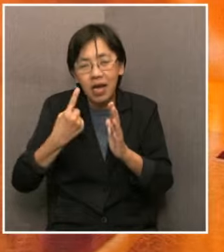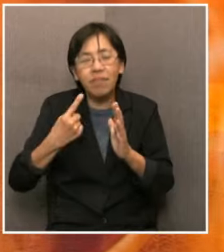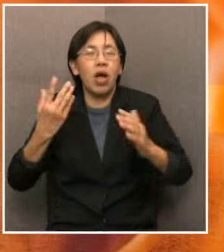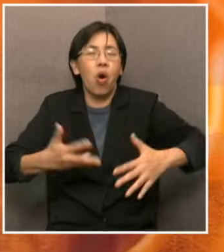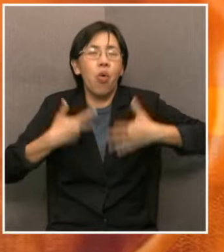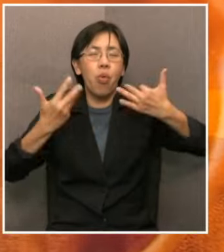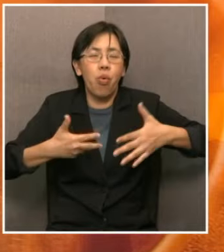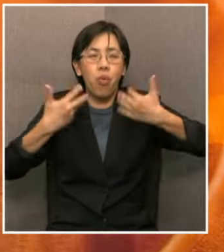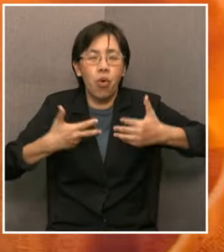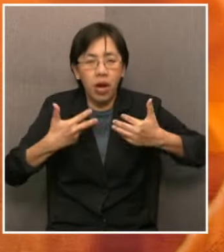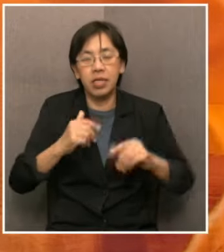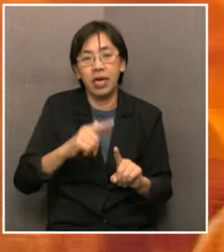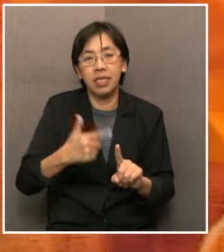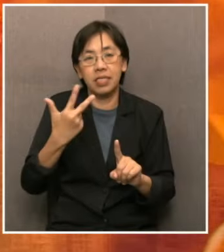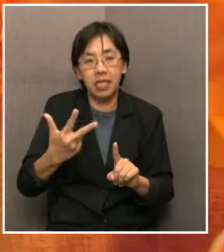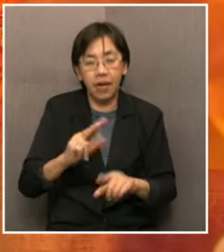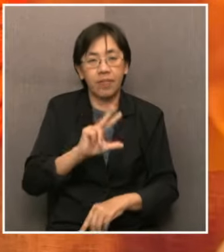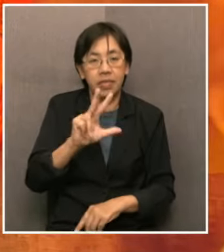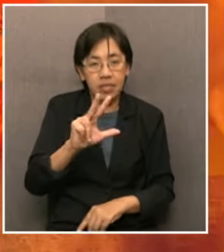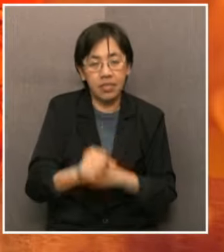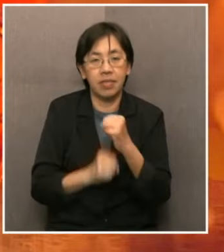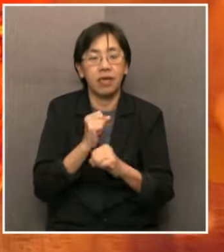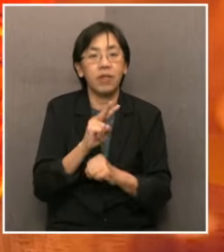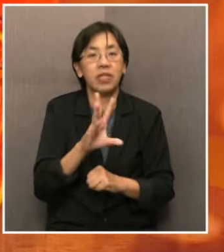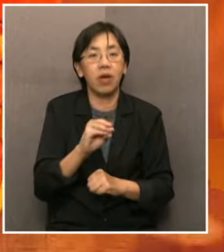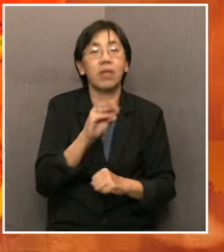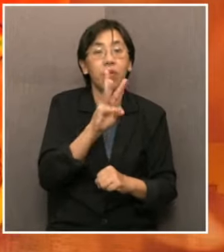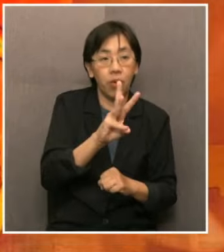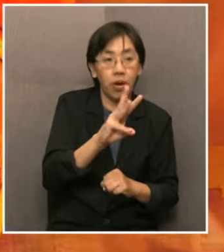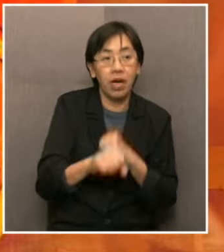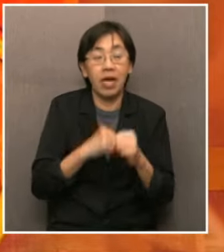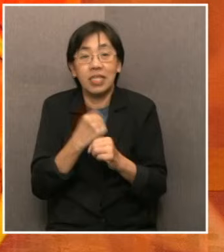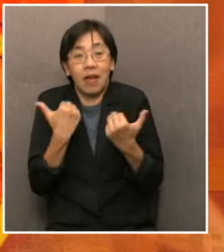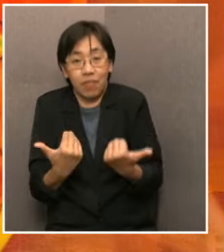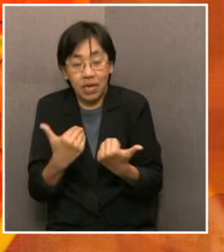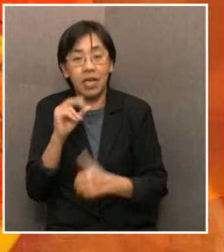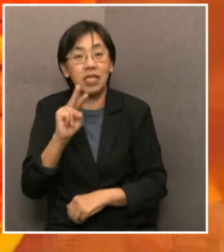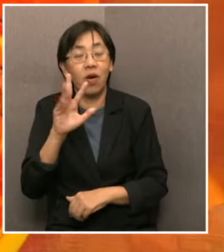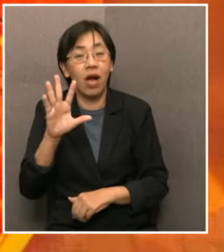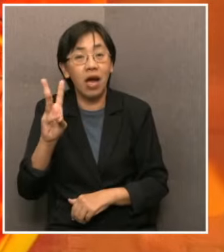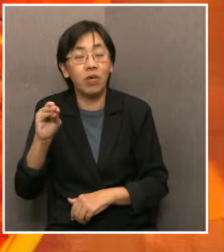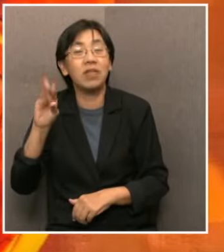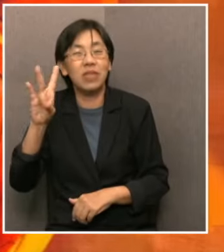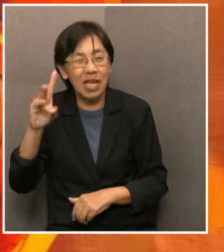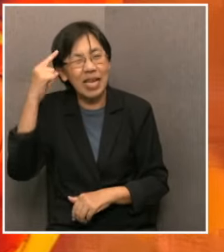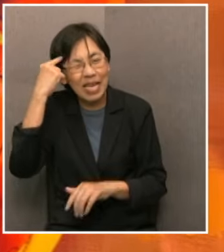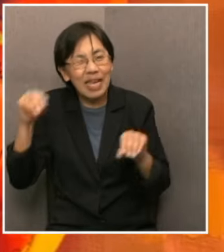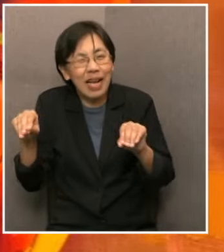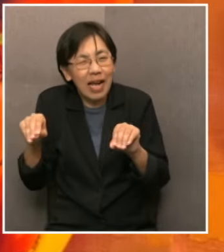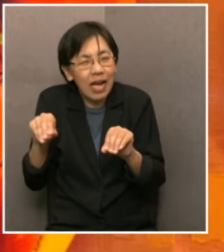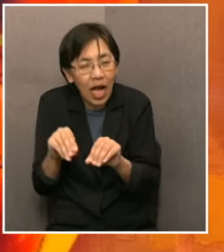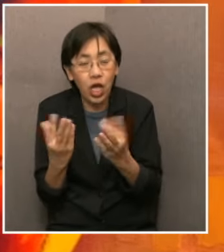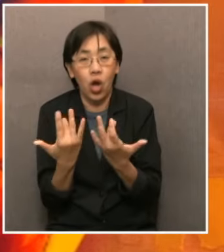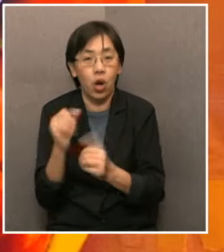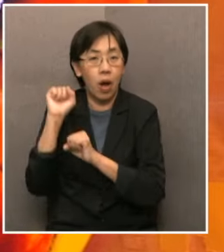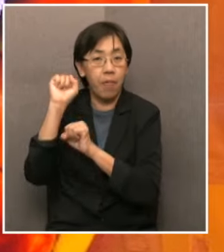วันที่ 3 มีนาคม 2,566แล้ปีนี้ล่ะ ปี 2,567นั้นกคงอกไมนานแล้วนะครับรอดูปากาศ